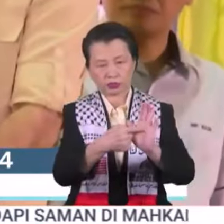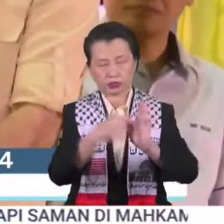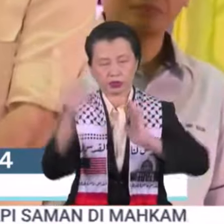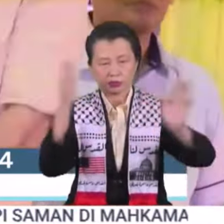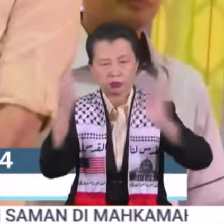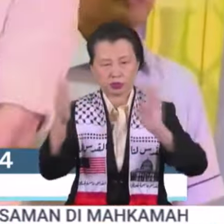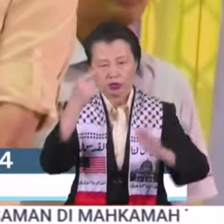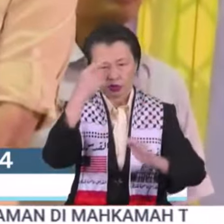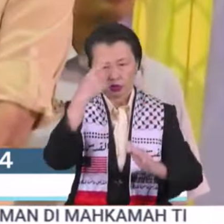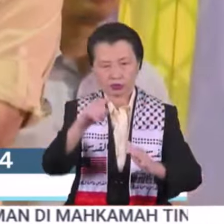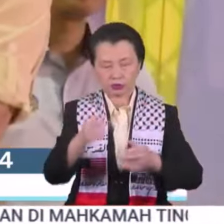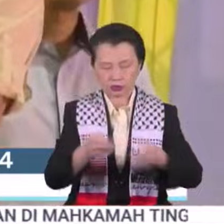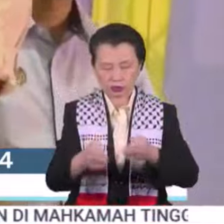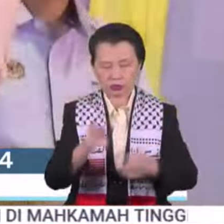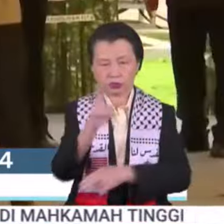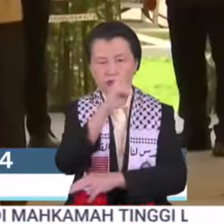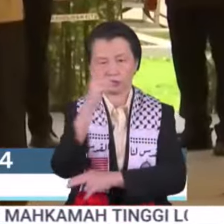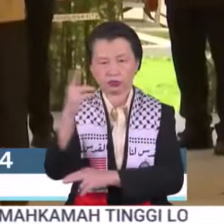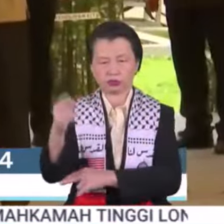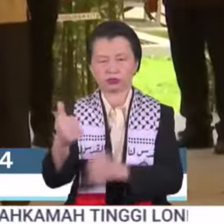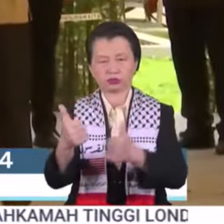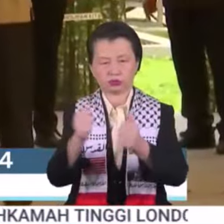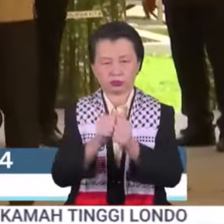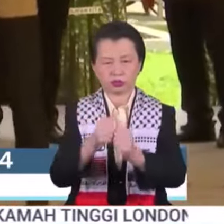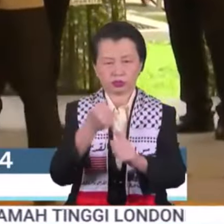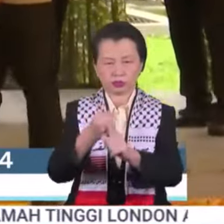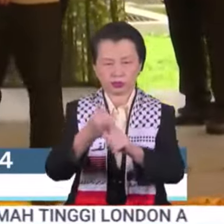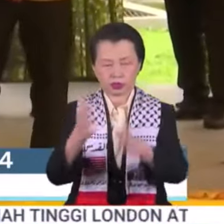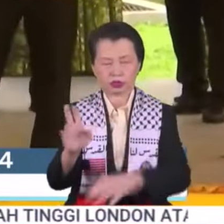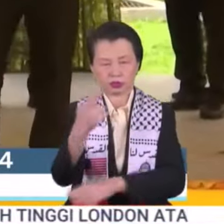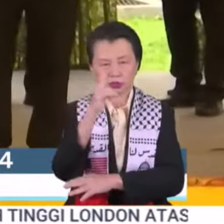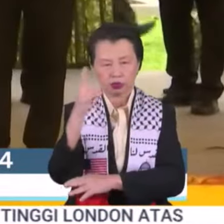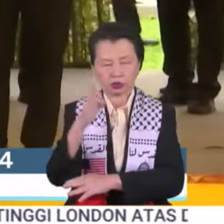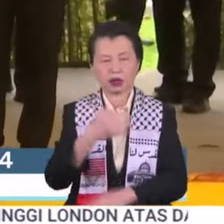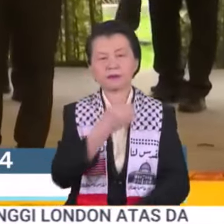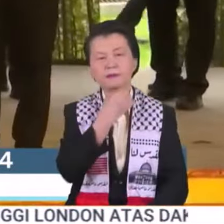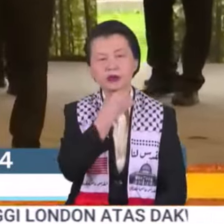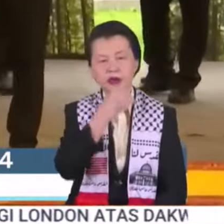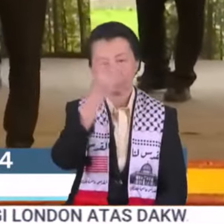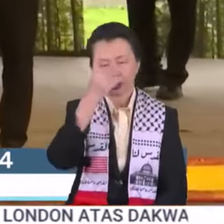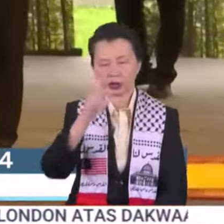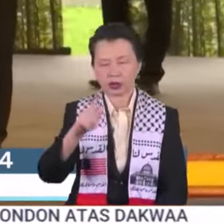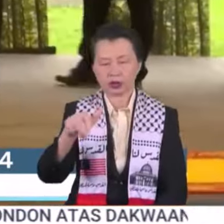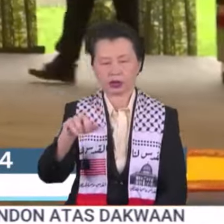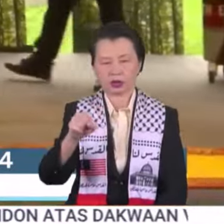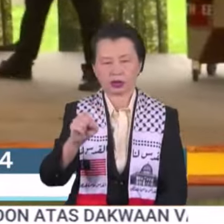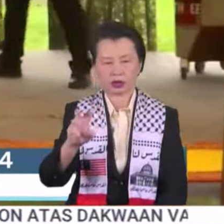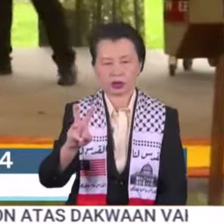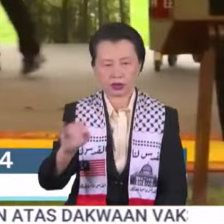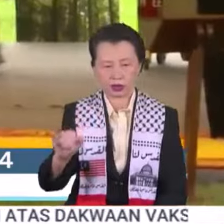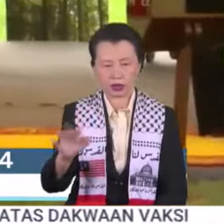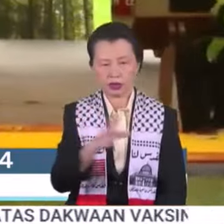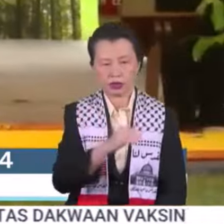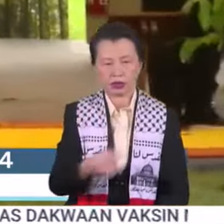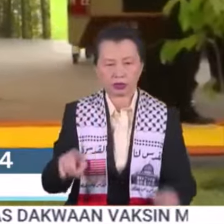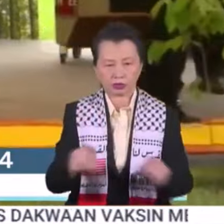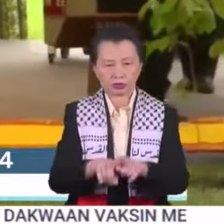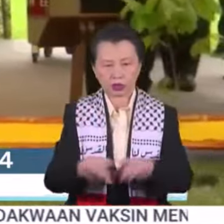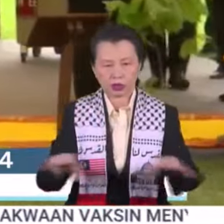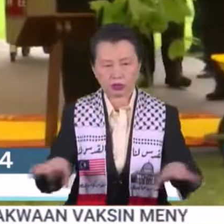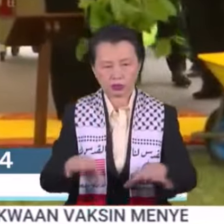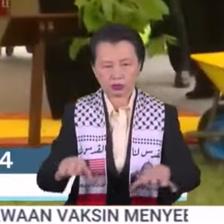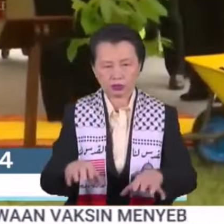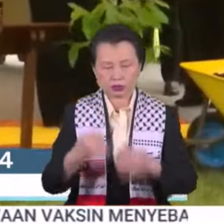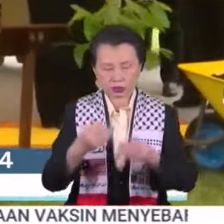Malaysia untuk pengurusan hutan mampan kepada Pengarah Perhutanan Negeri Perak Datuk Mohamad Basri Abdul Manaf. Baginda turut berkenan